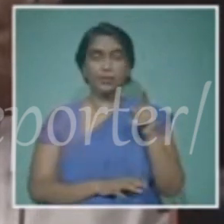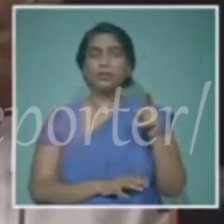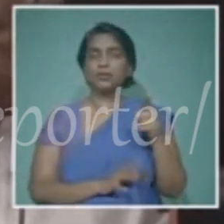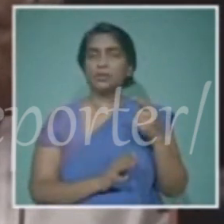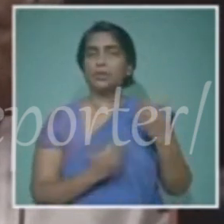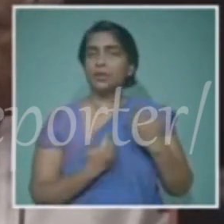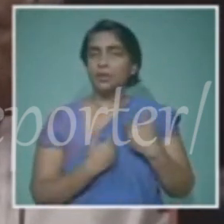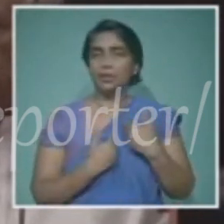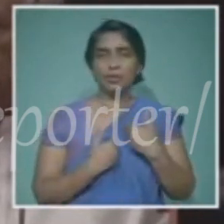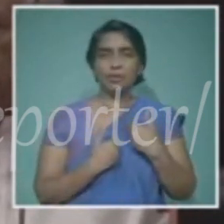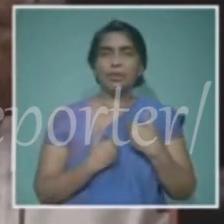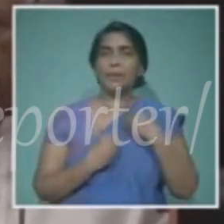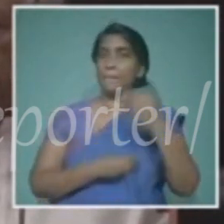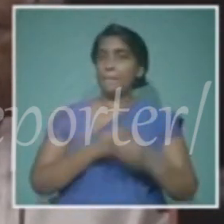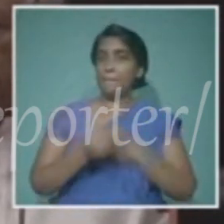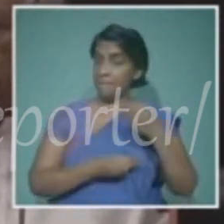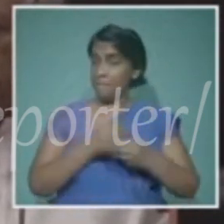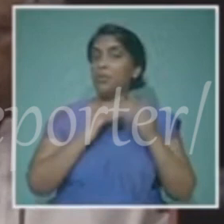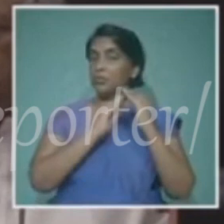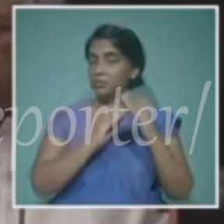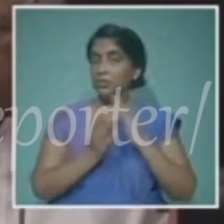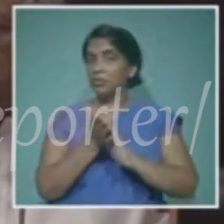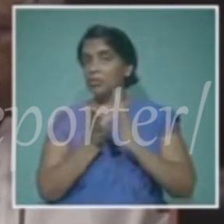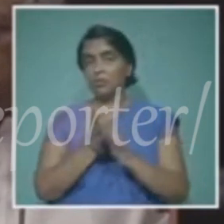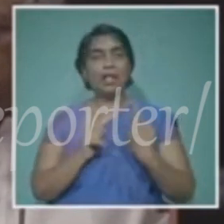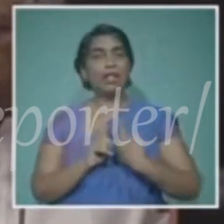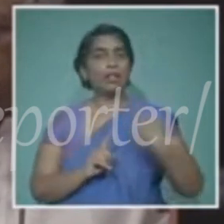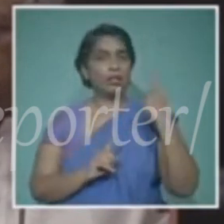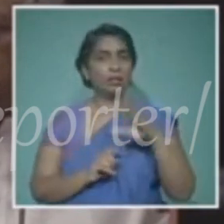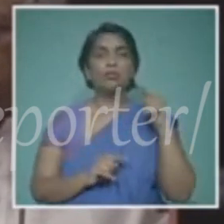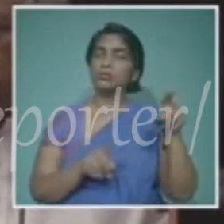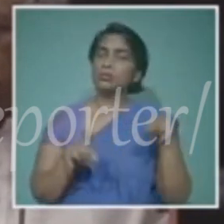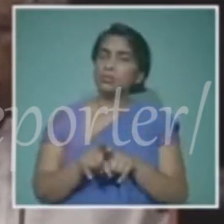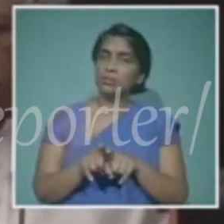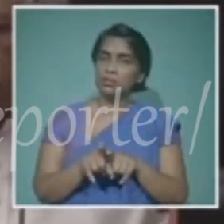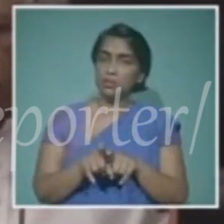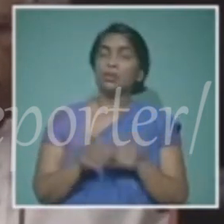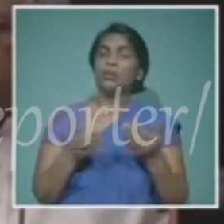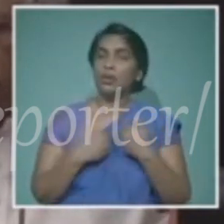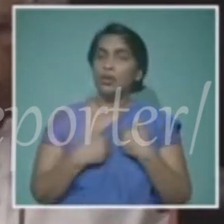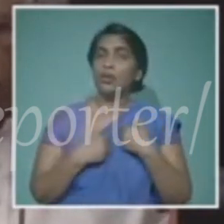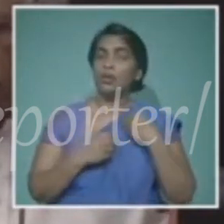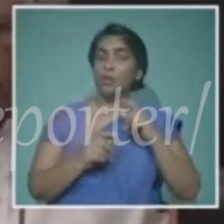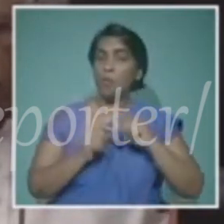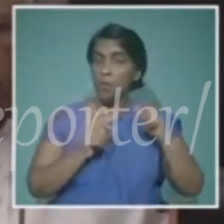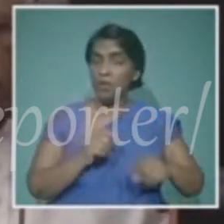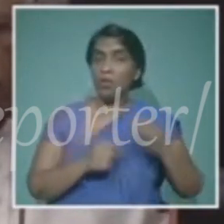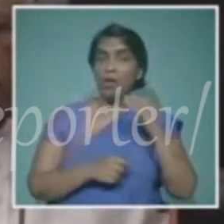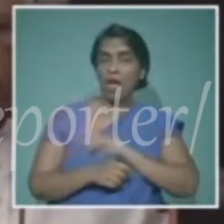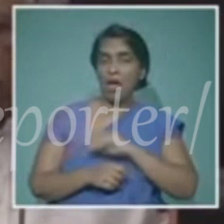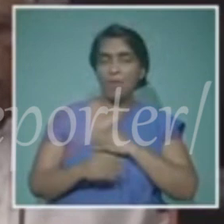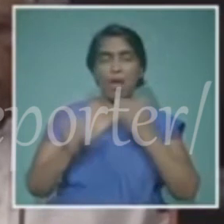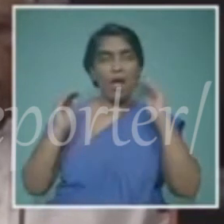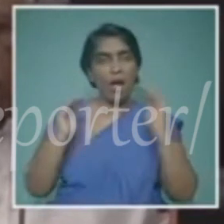අපේ කර්මාන්ත හා සේවාව දියුණු වෙනවා. ඒ වගේම අපේ සංස්ථාවල අලාභය අඩු